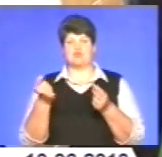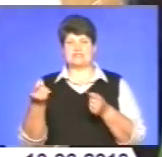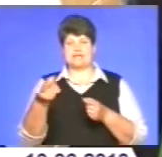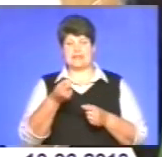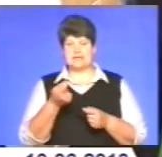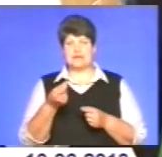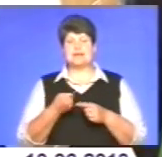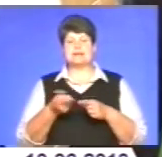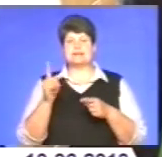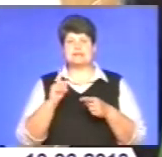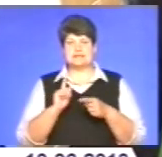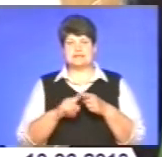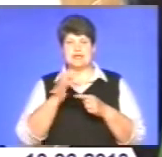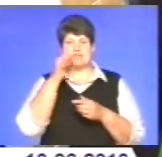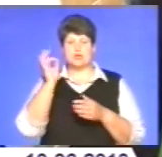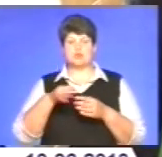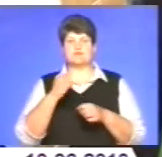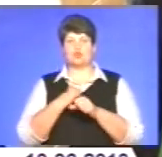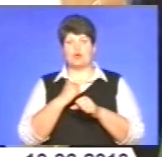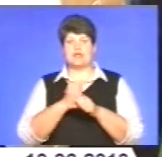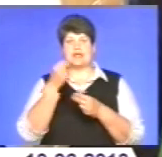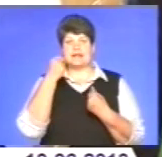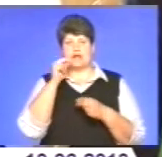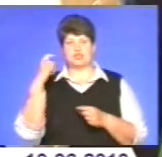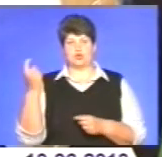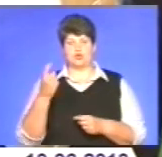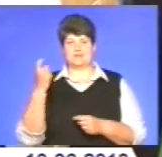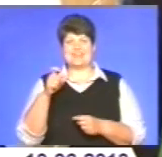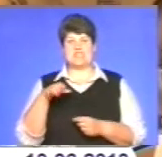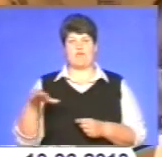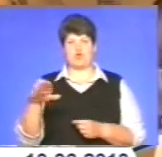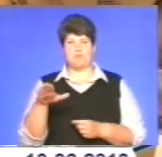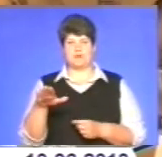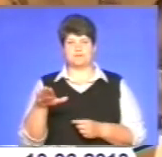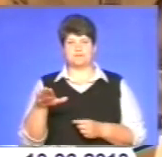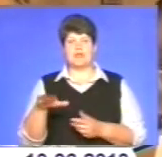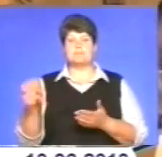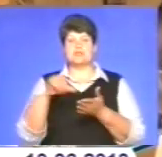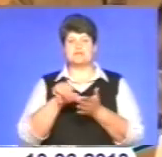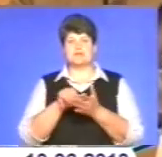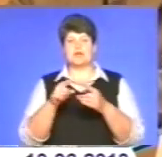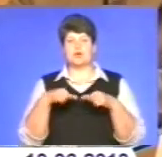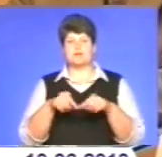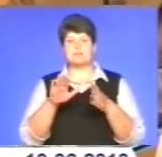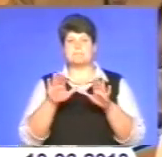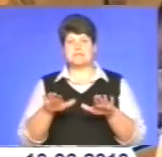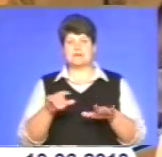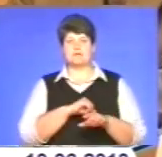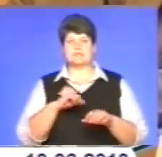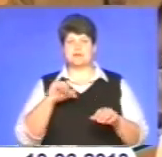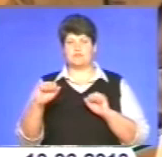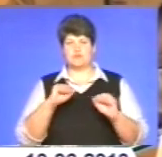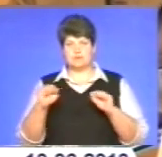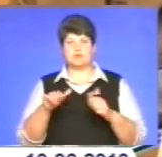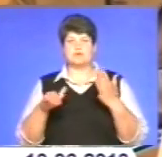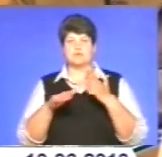в общем-то, досвід роботи кращих господарств Європи. Представники органів місцевого самоврядування наголосили на сприянні